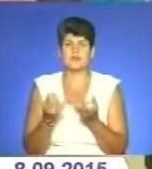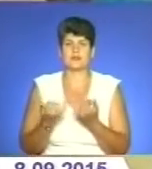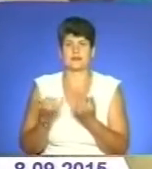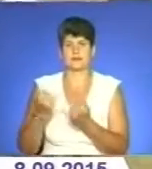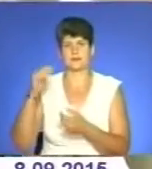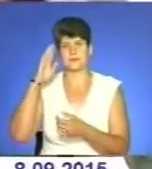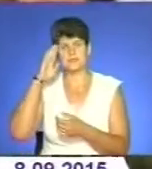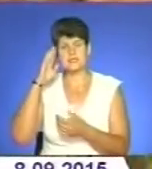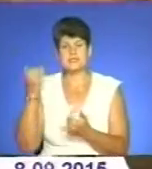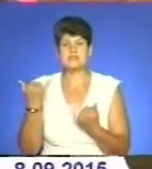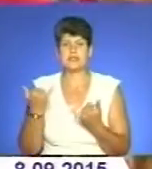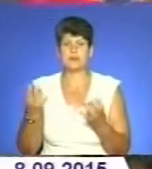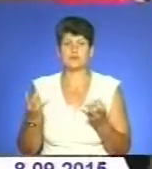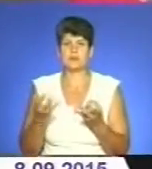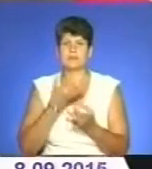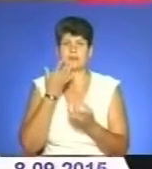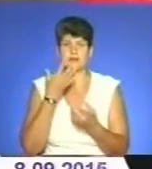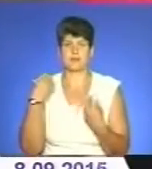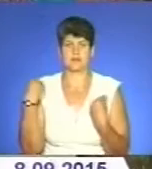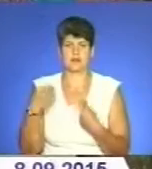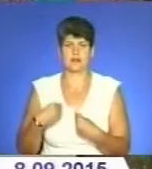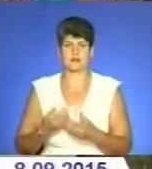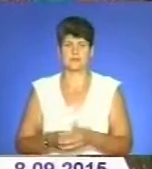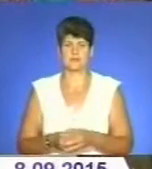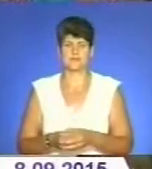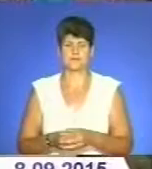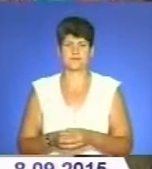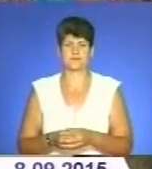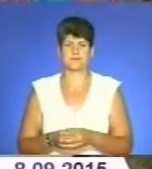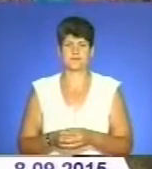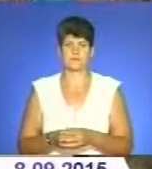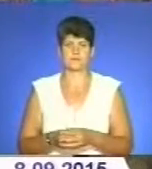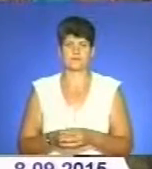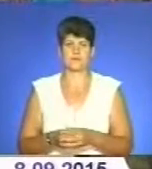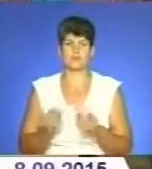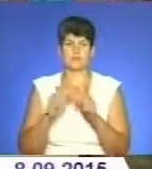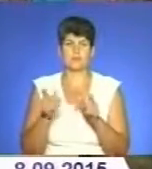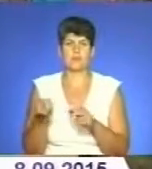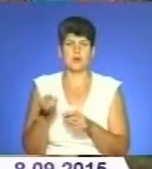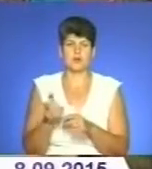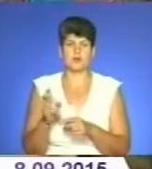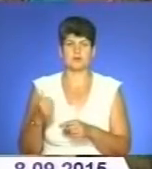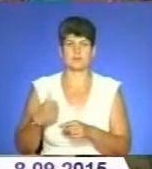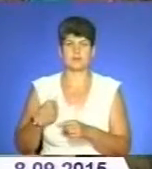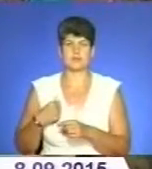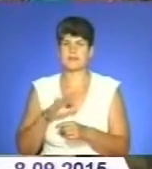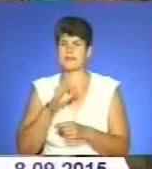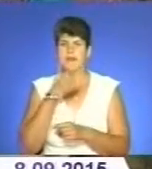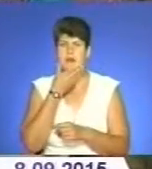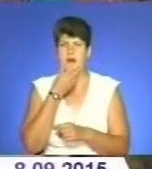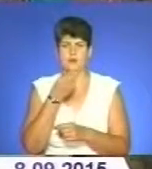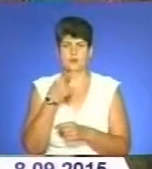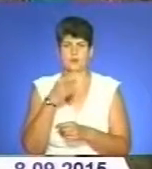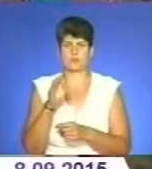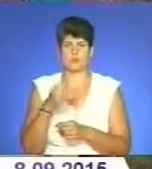бійців. Зараз потрібні теплі речі. На штаб приходять бійці і, скажімо так, дуже негарно висловлюються про